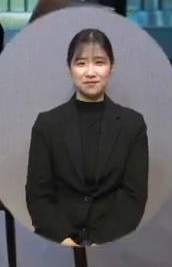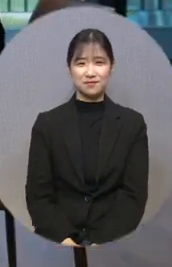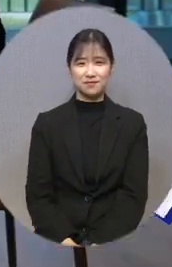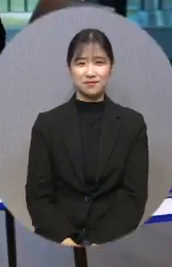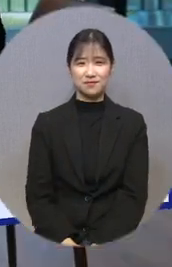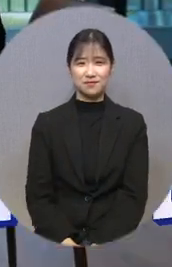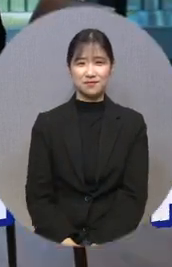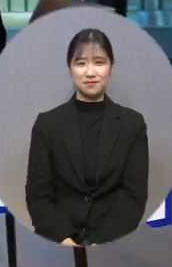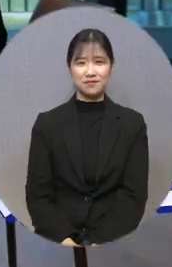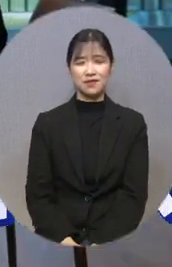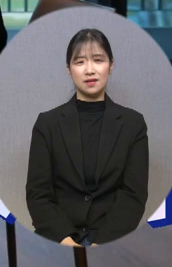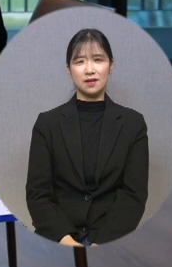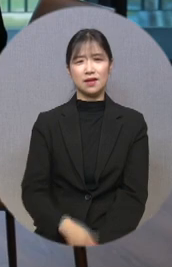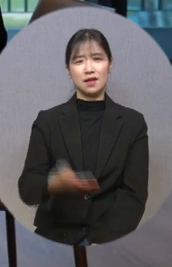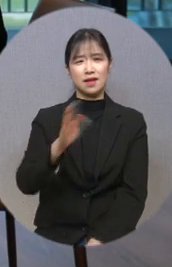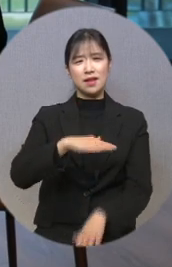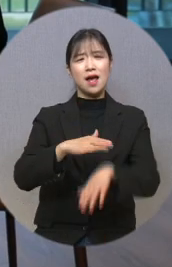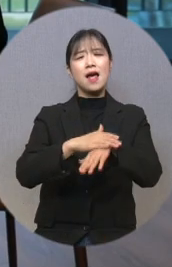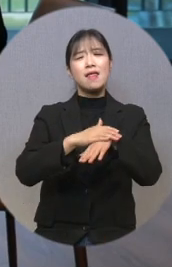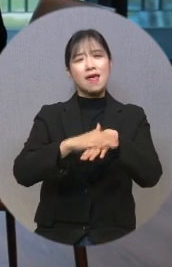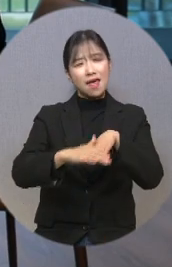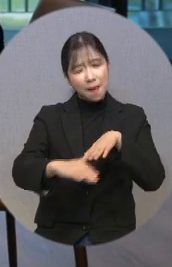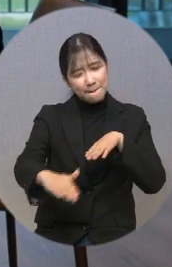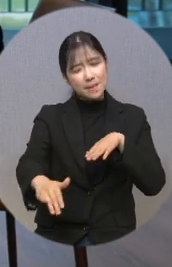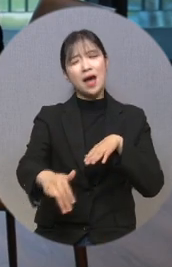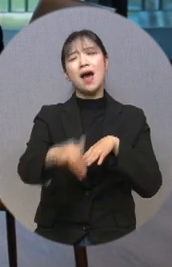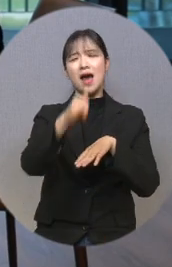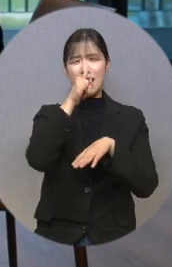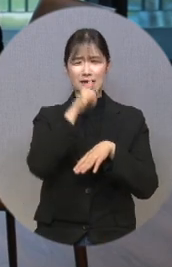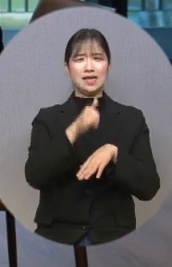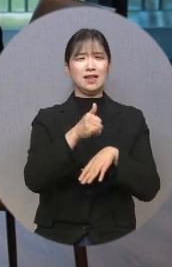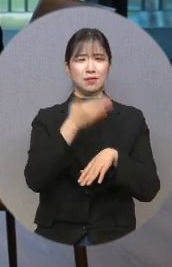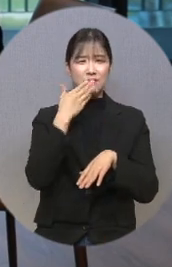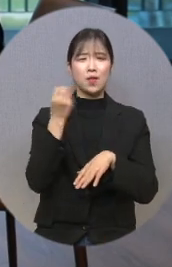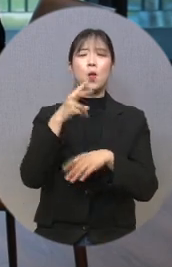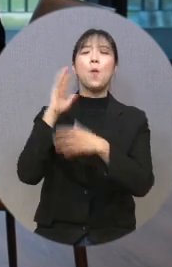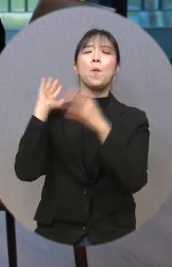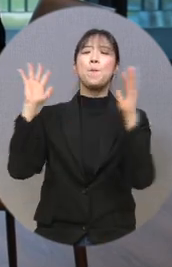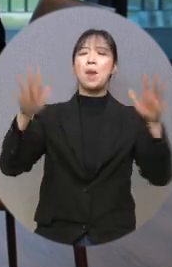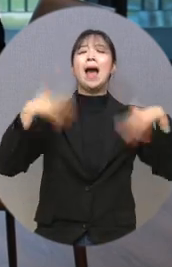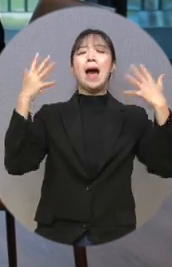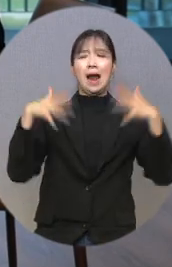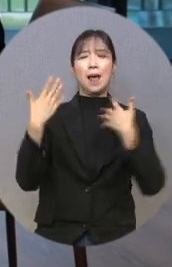빨리 먹어. 내리막도 좀 있었고 그런 거지. 뒷바람도 엄청 셌고